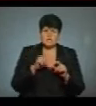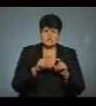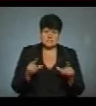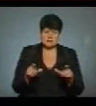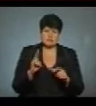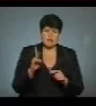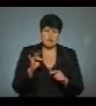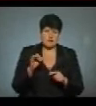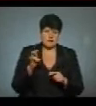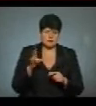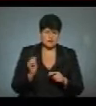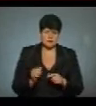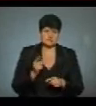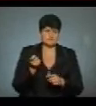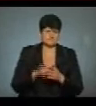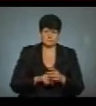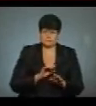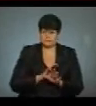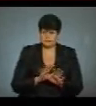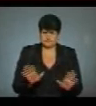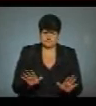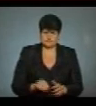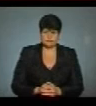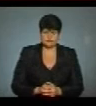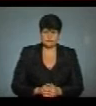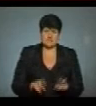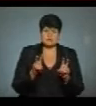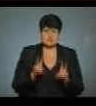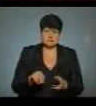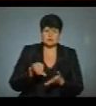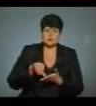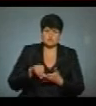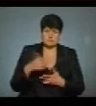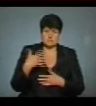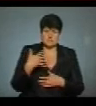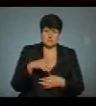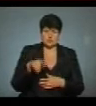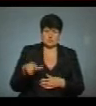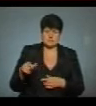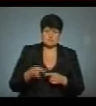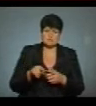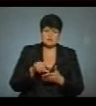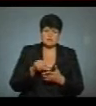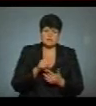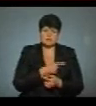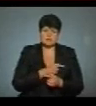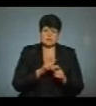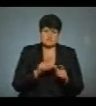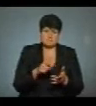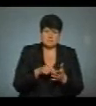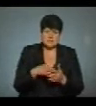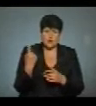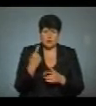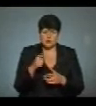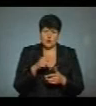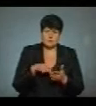на карантин наразі не закриватимуть. На засіданні присутні близько 50 осіб. Це представники медзакладів міста, обласного